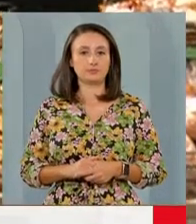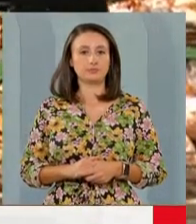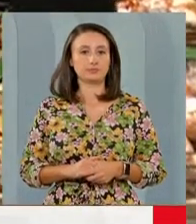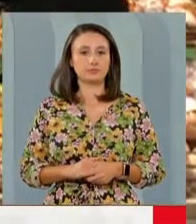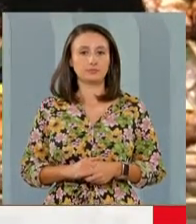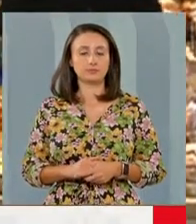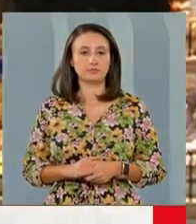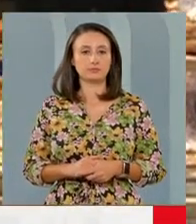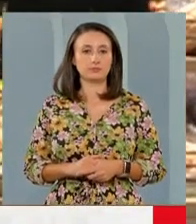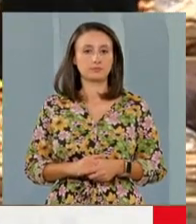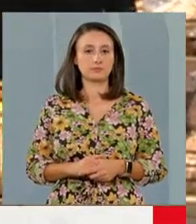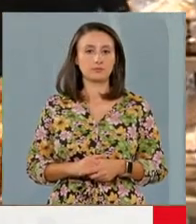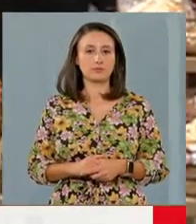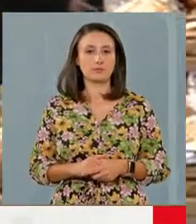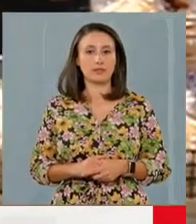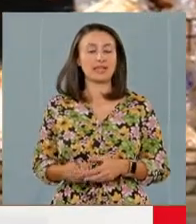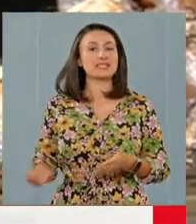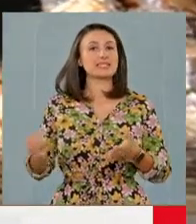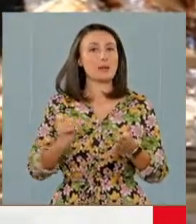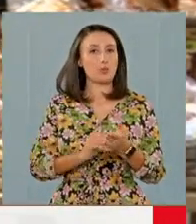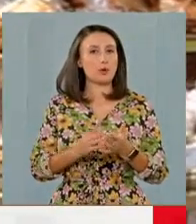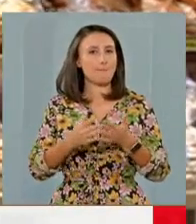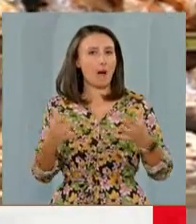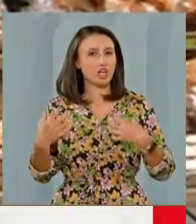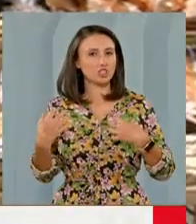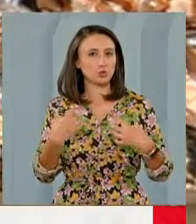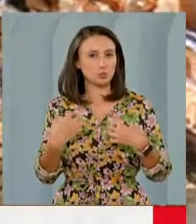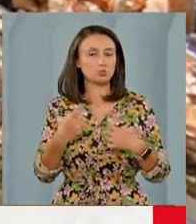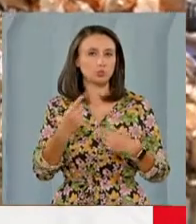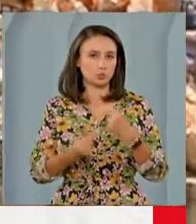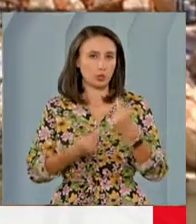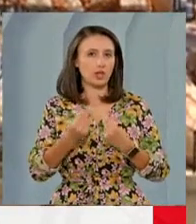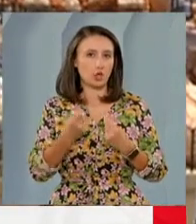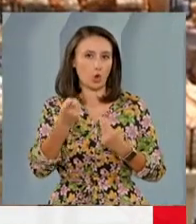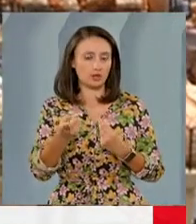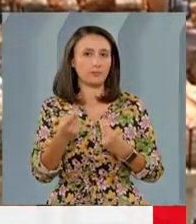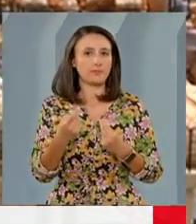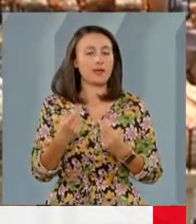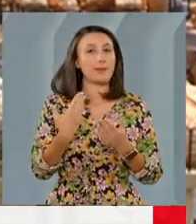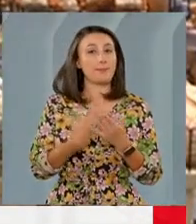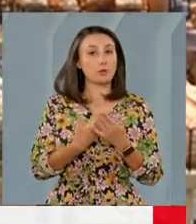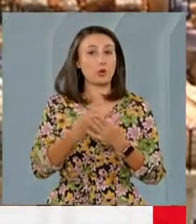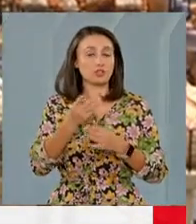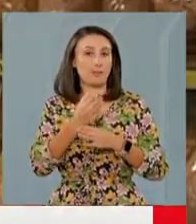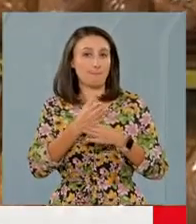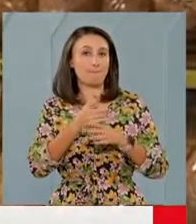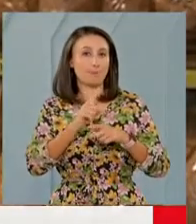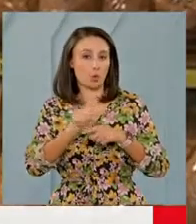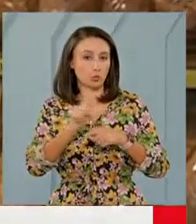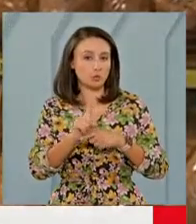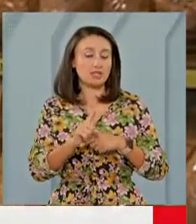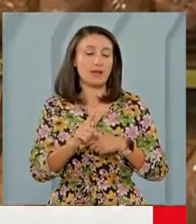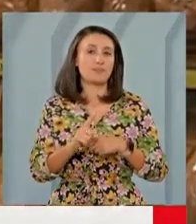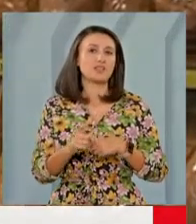jucători din domeniul de panificație în această schemă de compensare a prețurilor la energie și gaze pentru că au fost exceptați și practic plătesc prețul